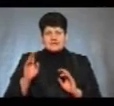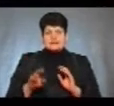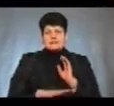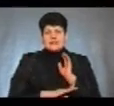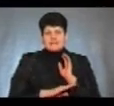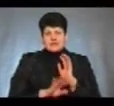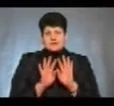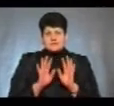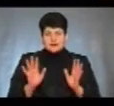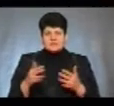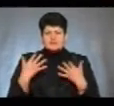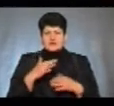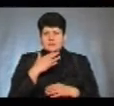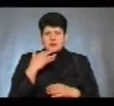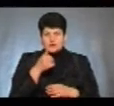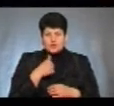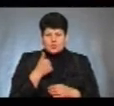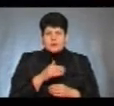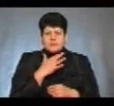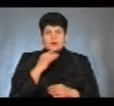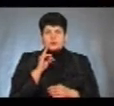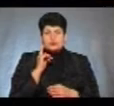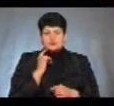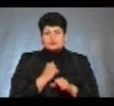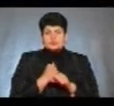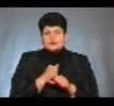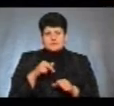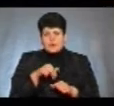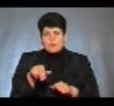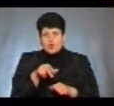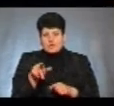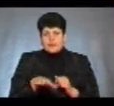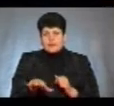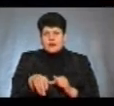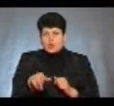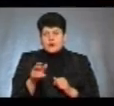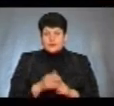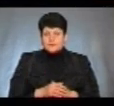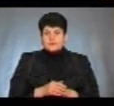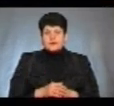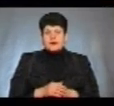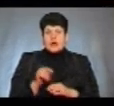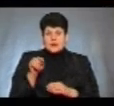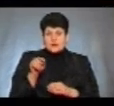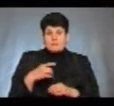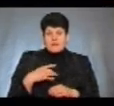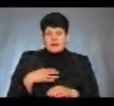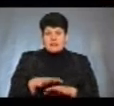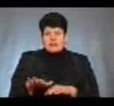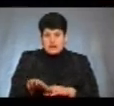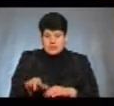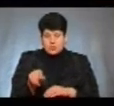будівельним. Але вже багато років, тому багато молоді там собі зробили якісь проходи туди на територію. А на території того самої приватної території